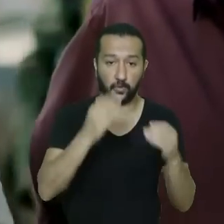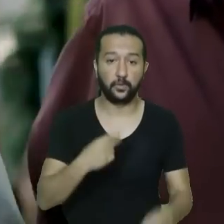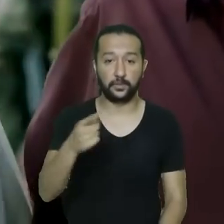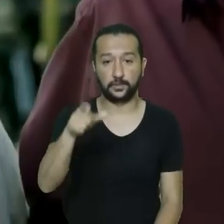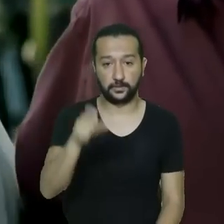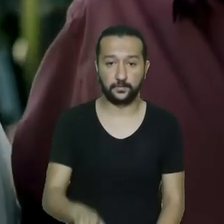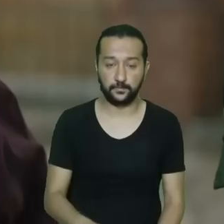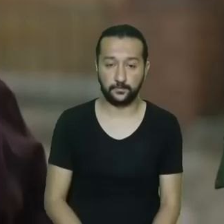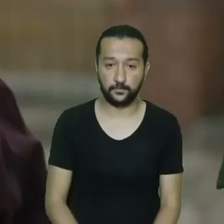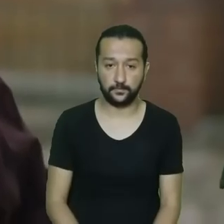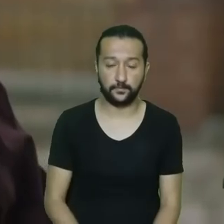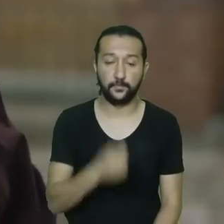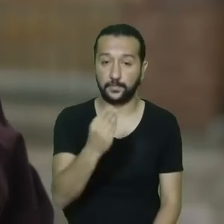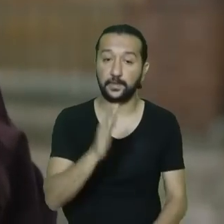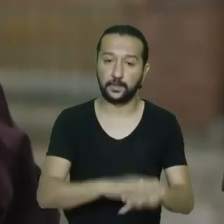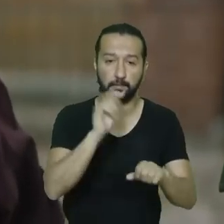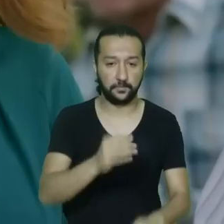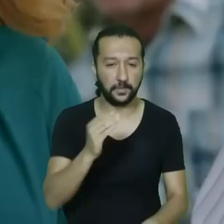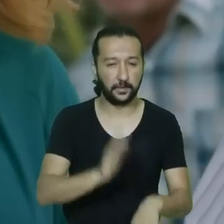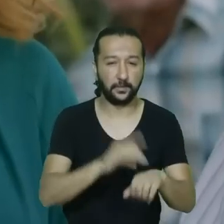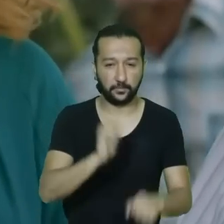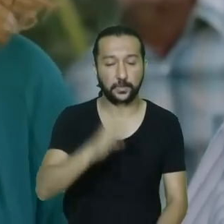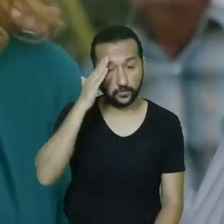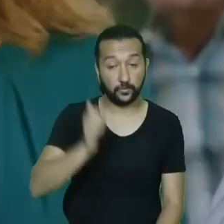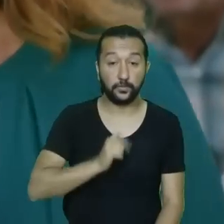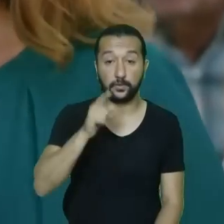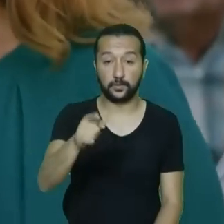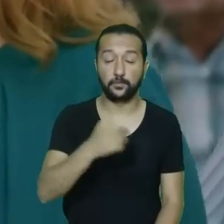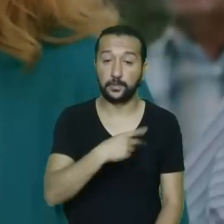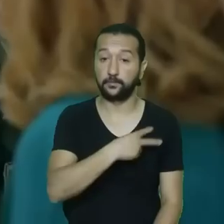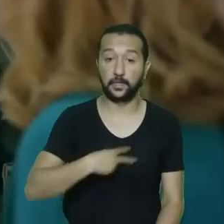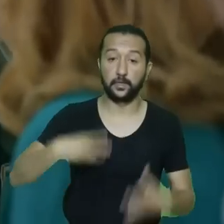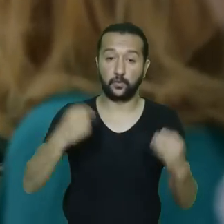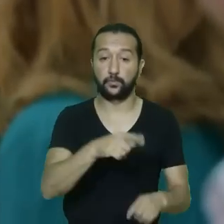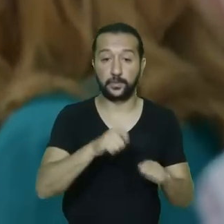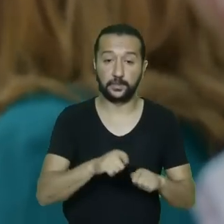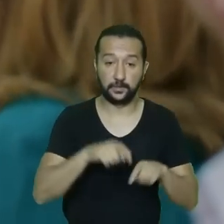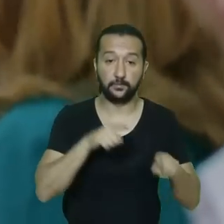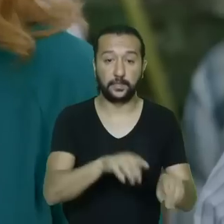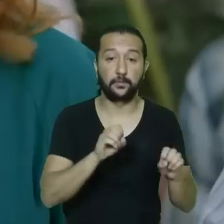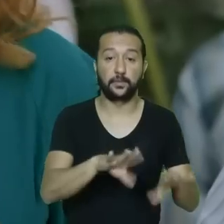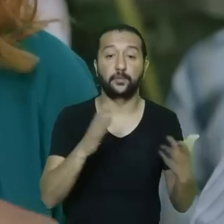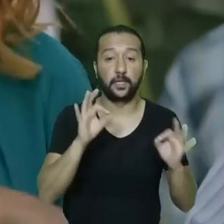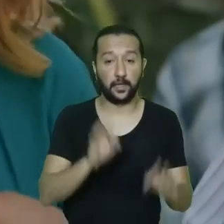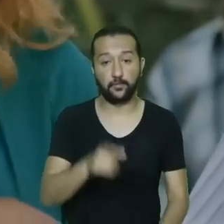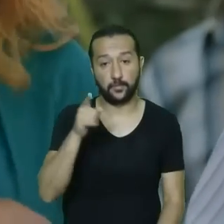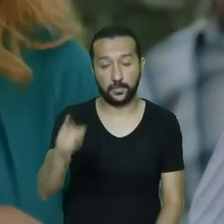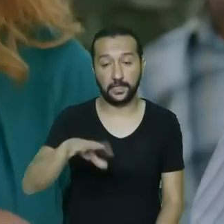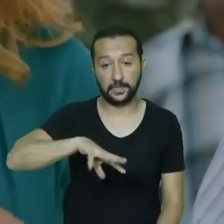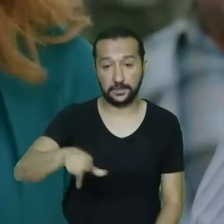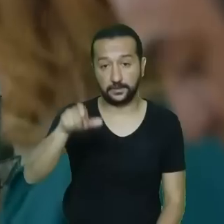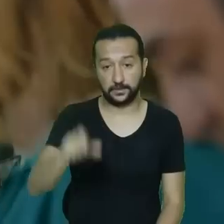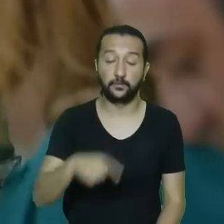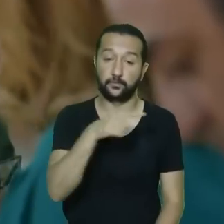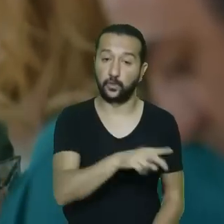oluyordu kendisi. İyi yapmışsınız, iyi yapmışsınız. Komutanım, biz belediye olarak bu işin peşini bırakmayacağız. Hem o